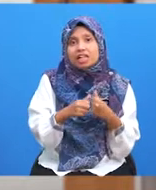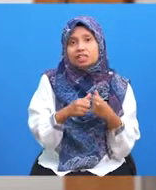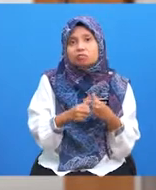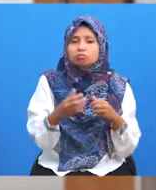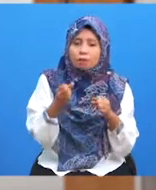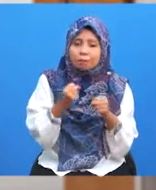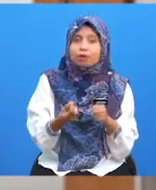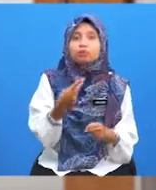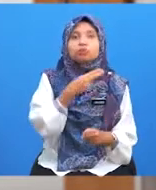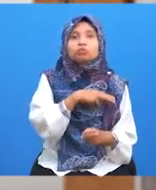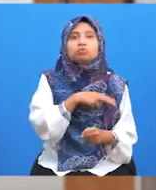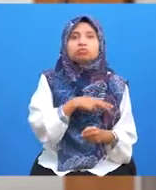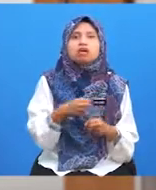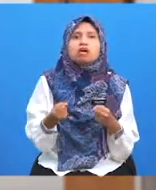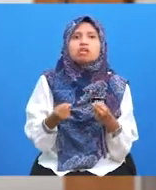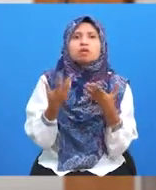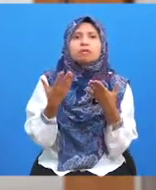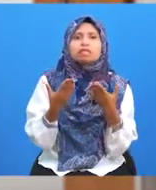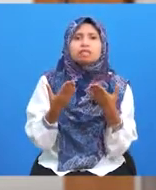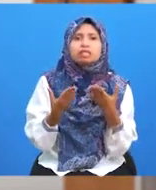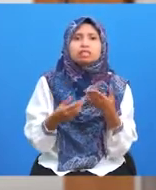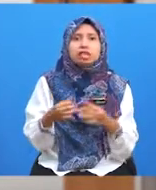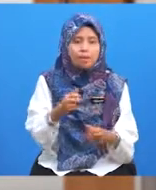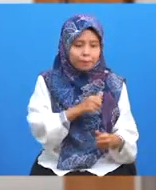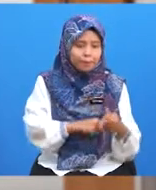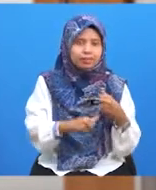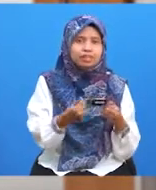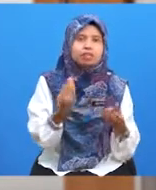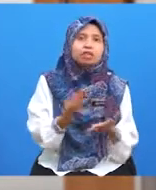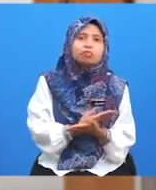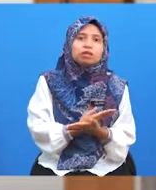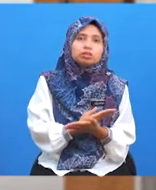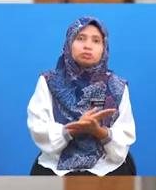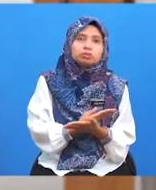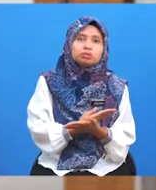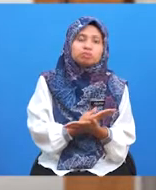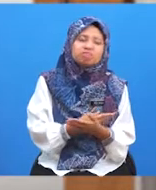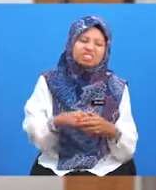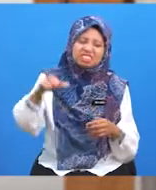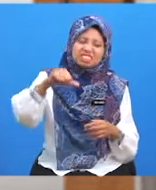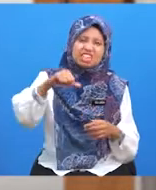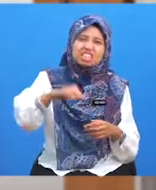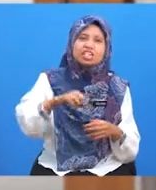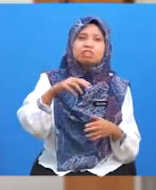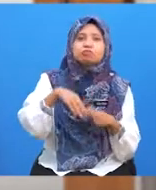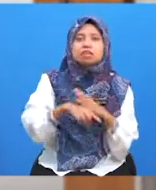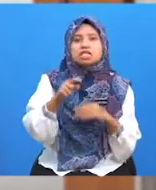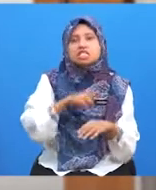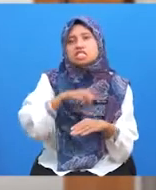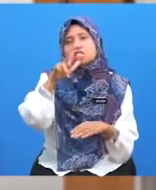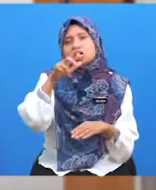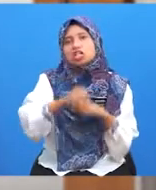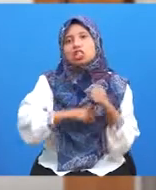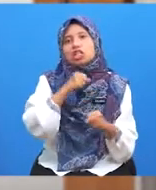keuntungan kebanyakan pernyataan baru gagal dalam tempo tiga tahun pertama beroperasi disebabkan